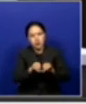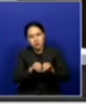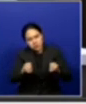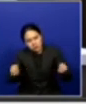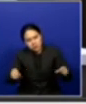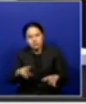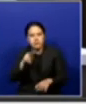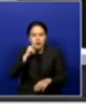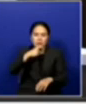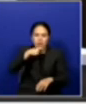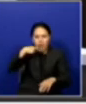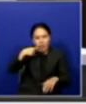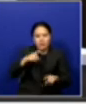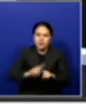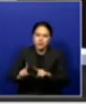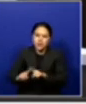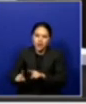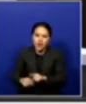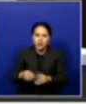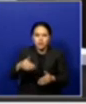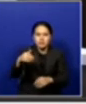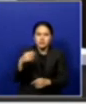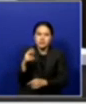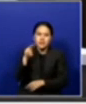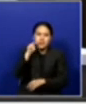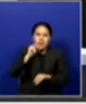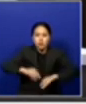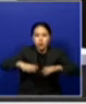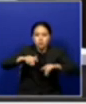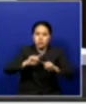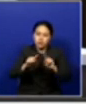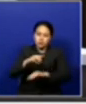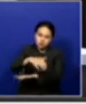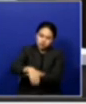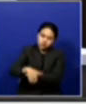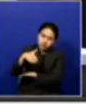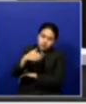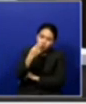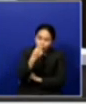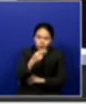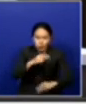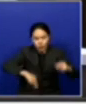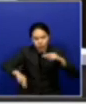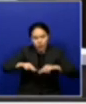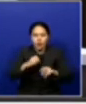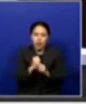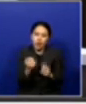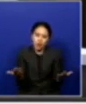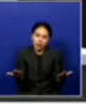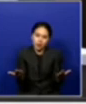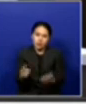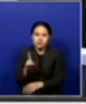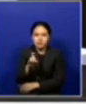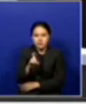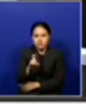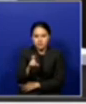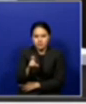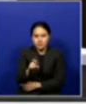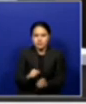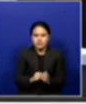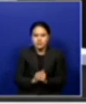ทกภัยภัยแล้งขุดตอนน้ำท่วมเนี่ยนะครับท่านประธานครับตรวจได้ไงฮะกลิ่นมันออกม